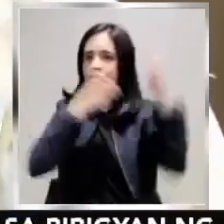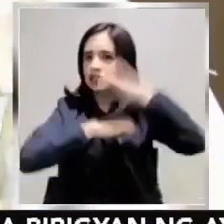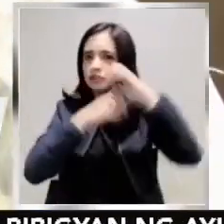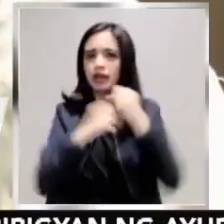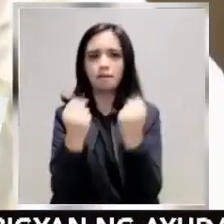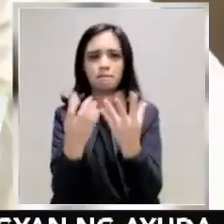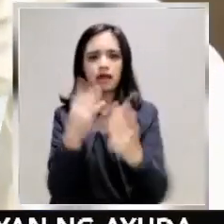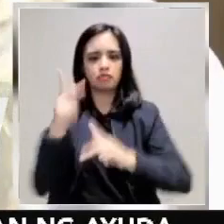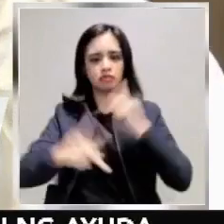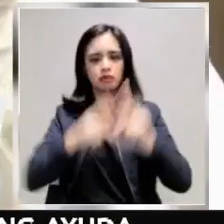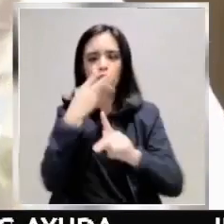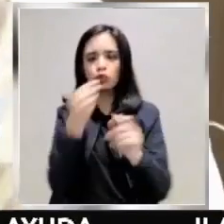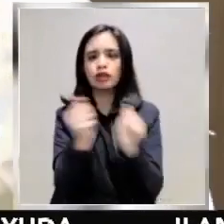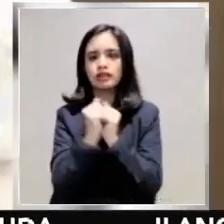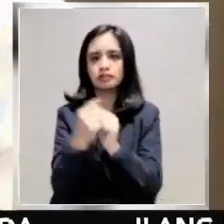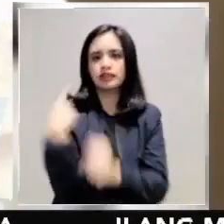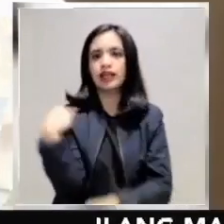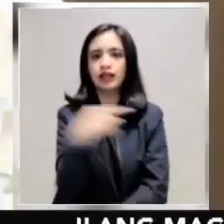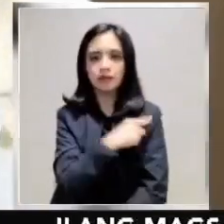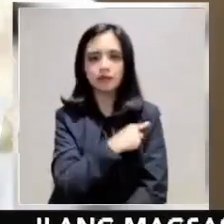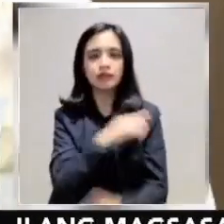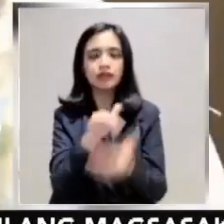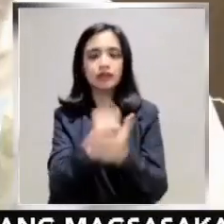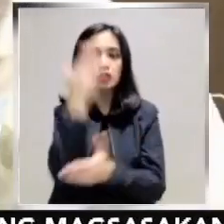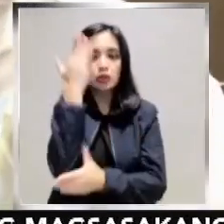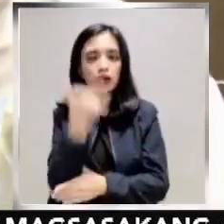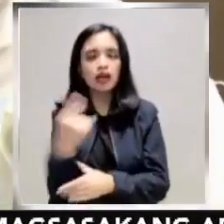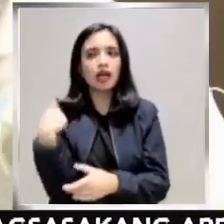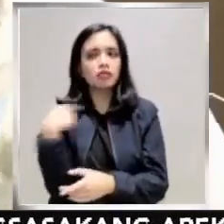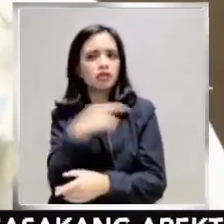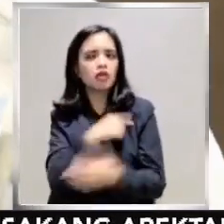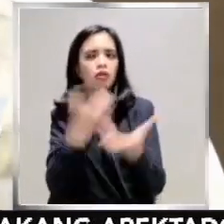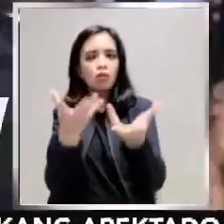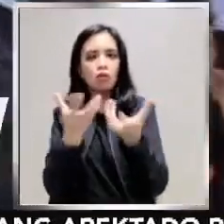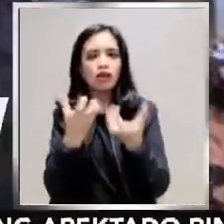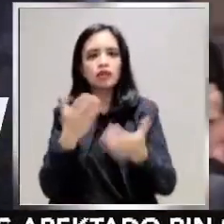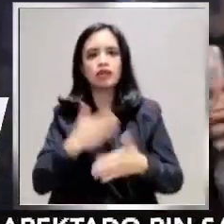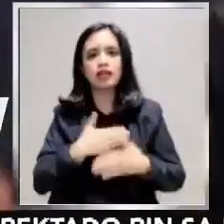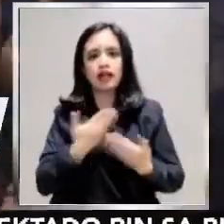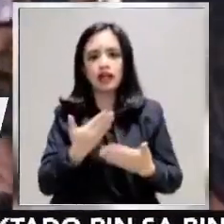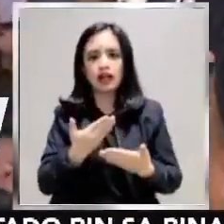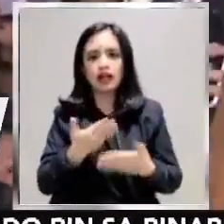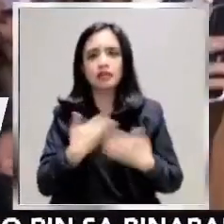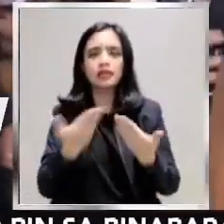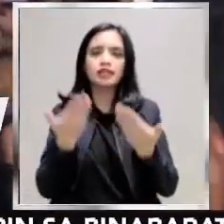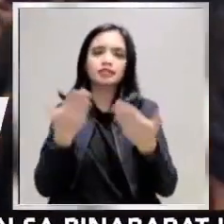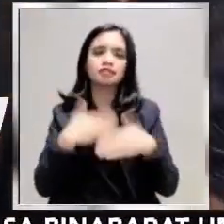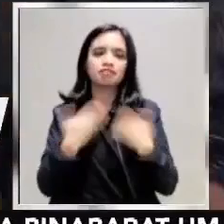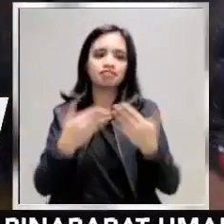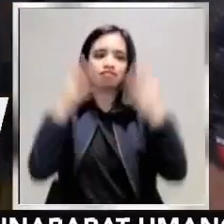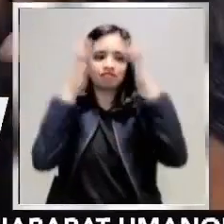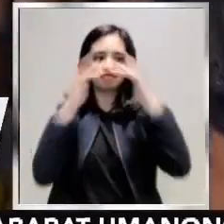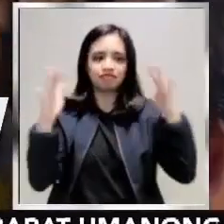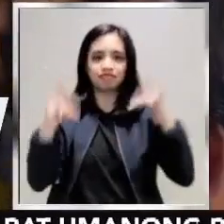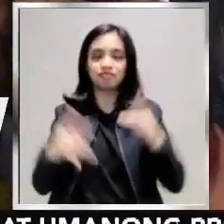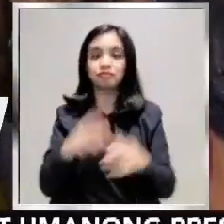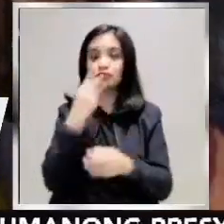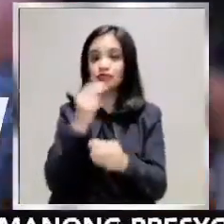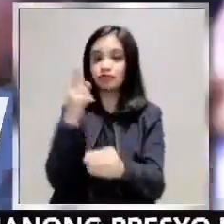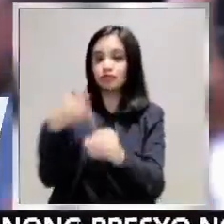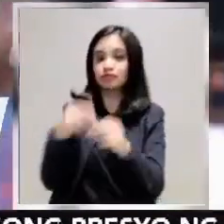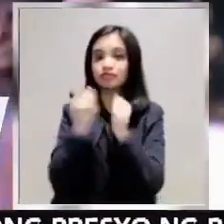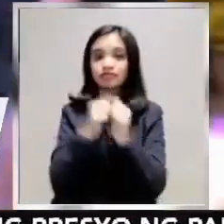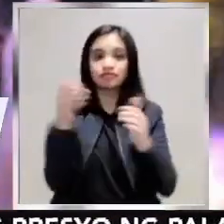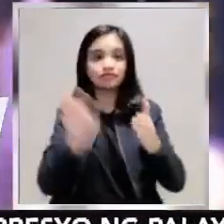amin. Kaya syempre gusto namin sabihin na Happy Higalaay Festival. Nakijam sa pagkanta ni Dennis Trillo.